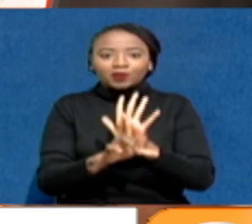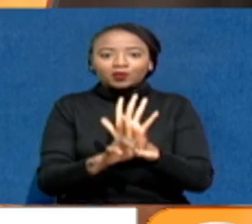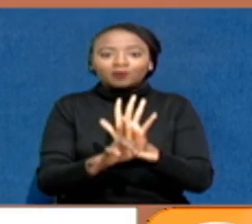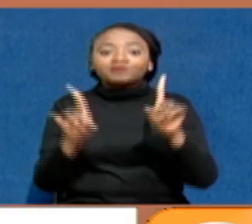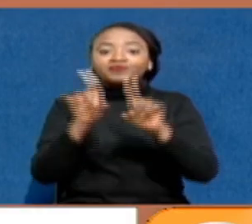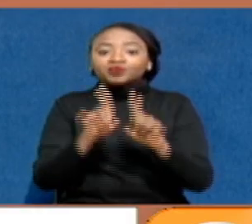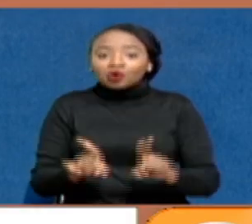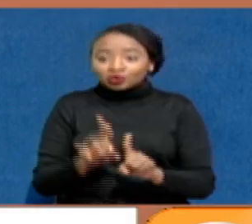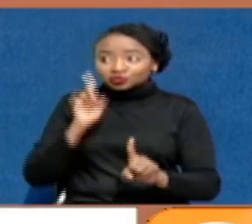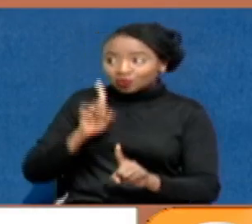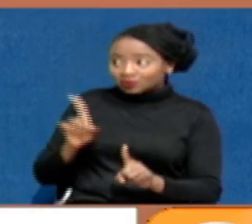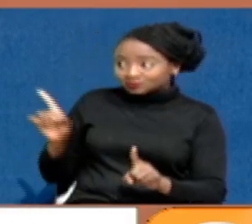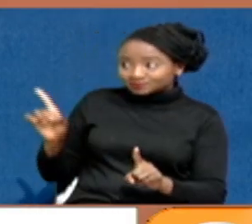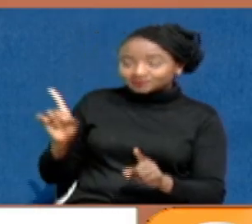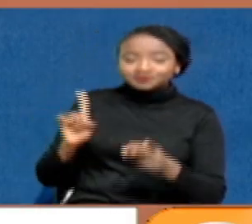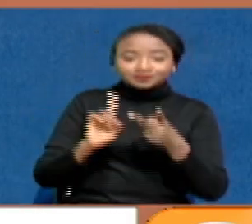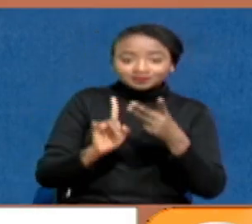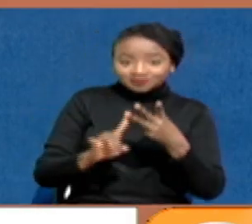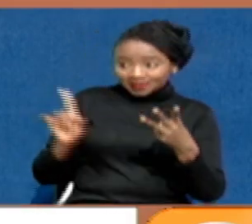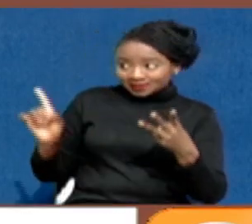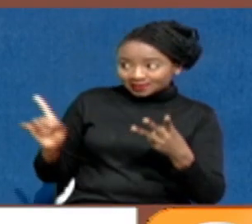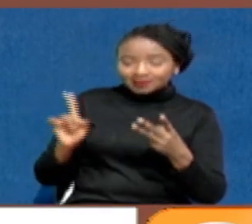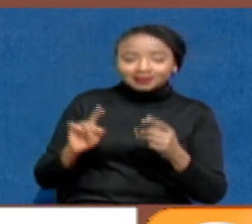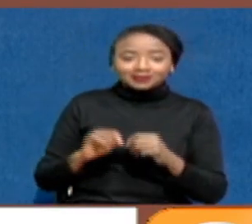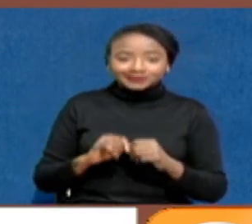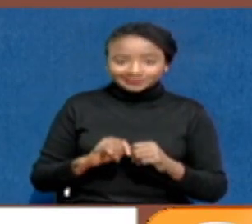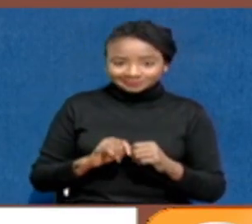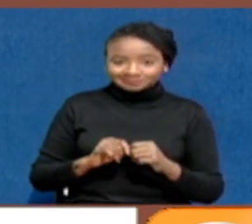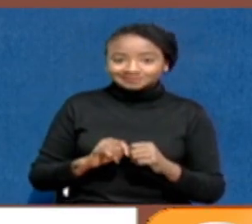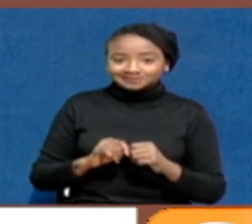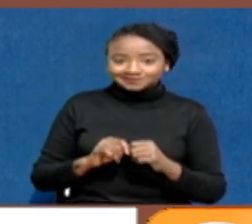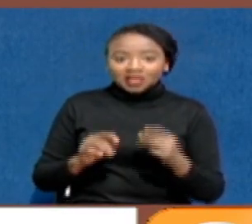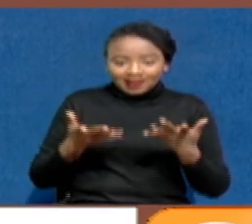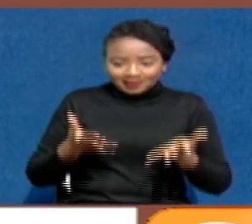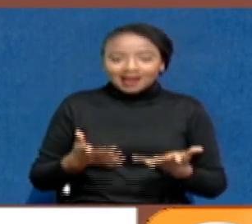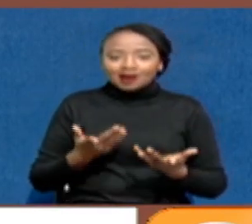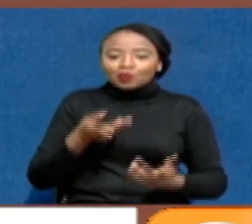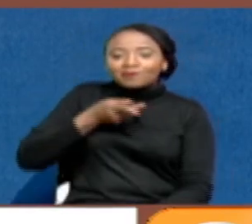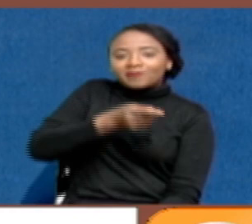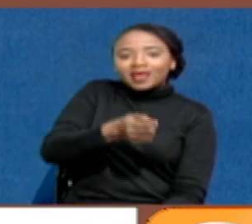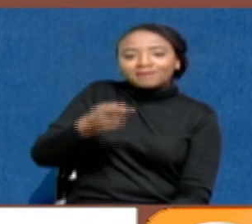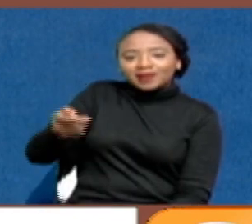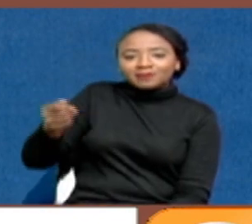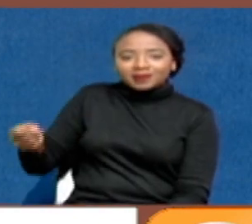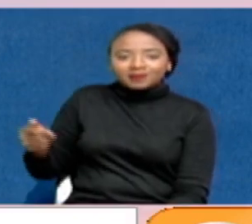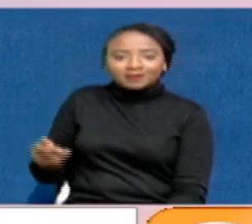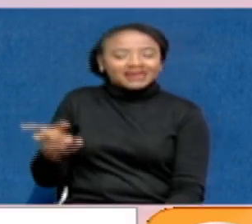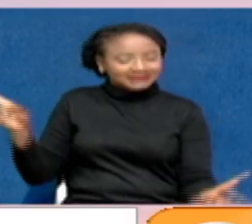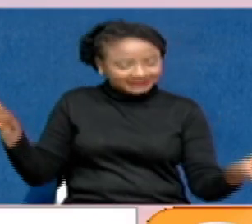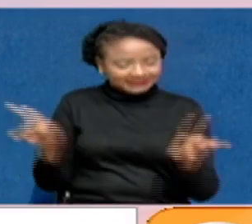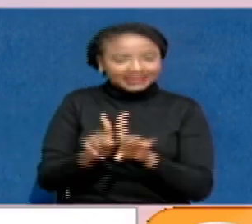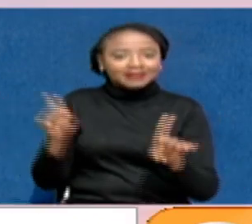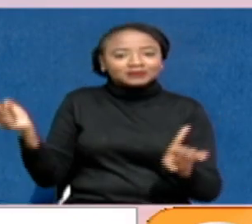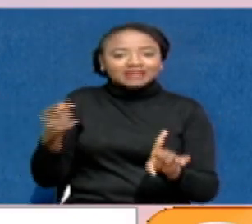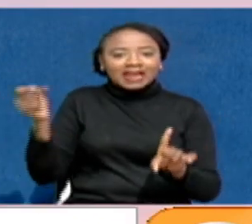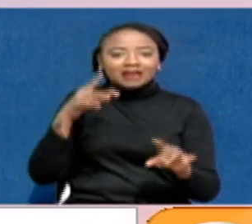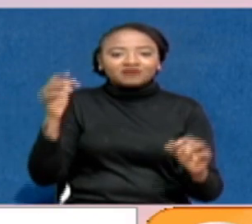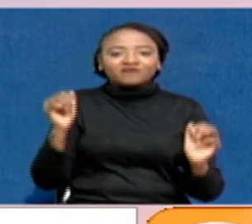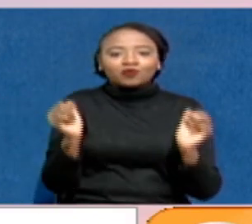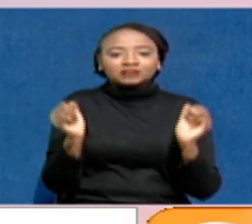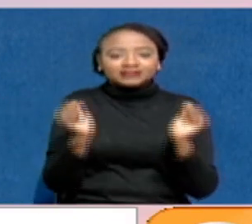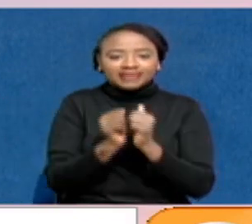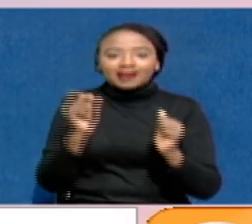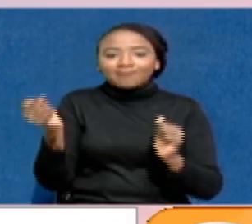Simon Nganga, Mudhoni wa Muya na Faith Mbugwa sasa wakitarajiwa kulipwa fidia sawia na mshahara wa miezi